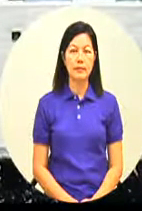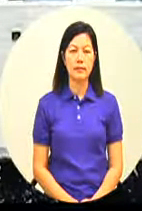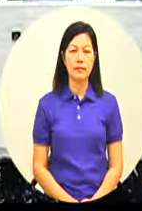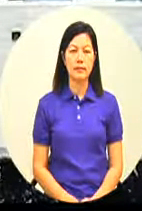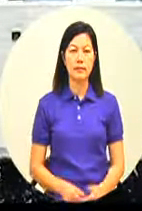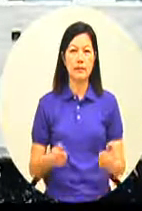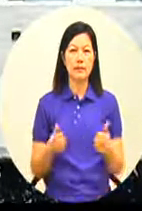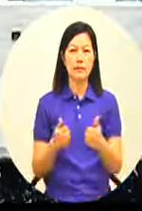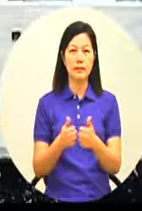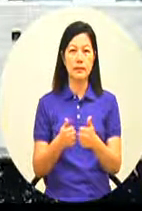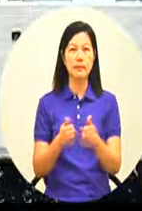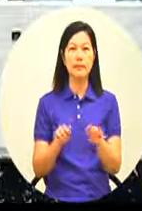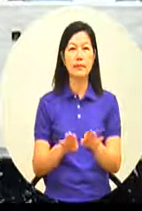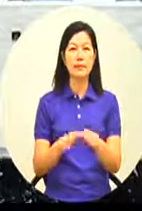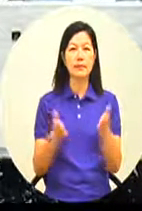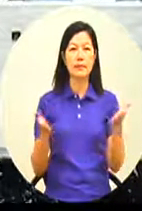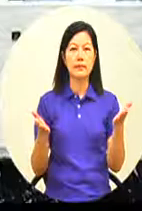开会。